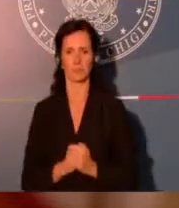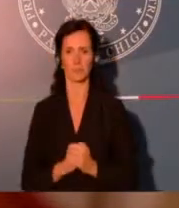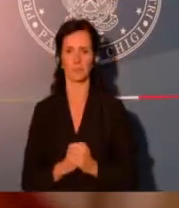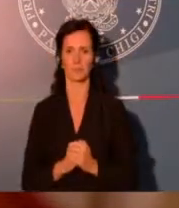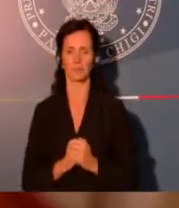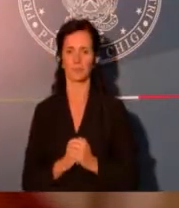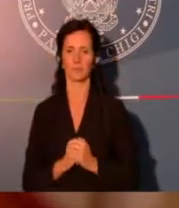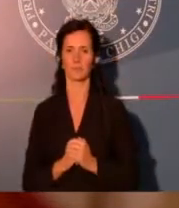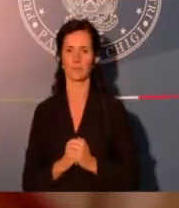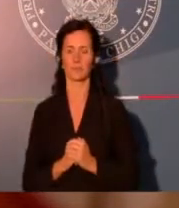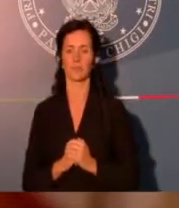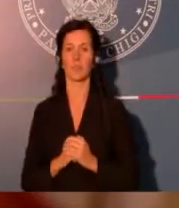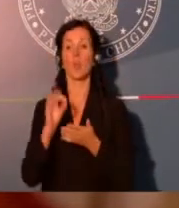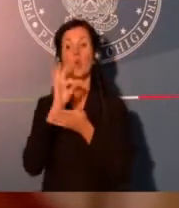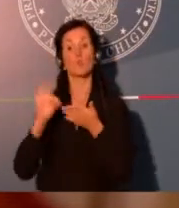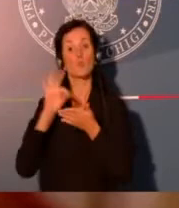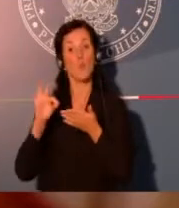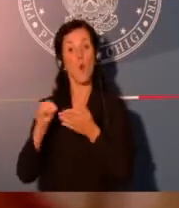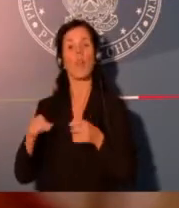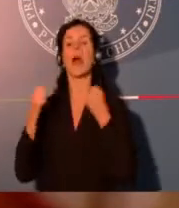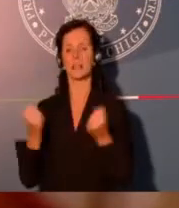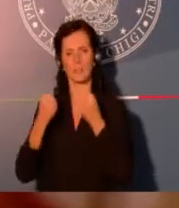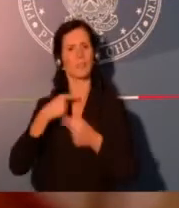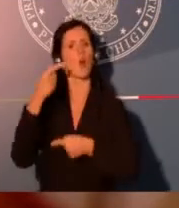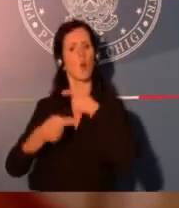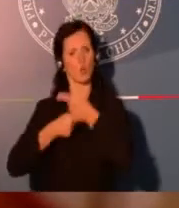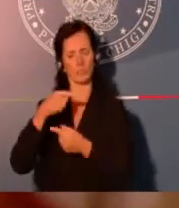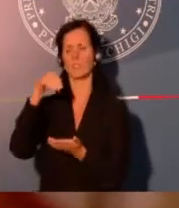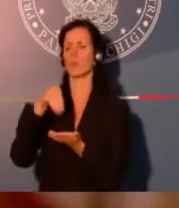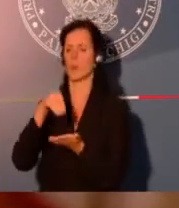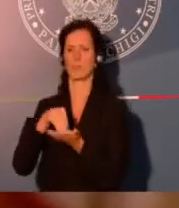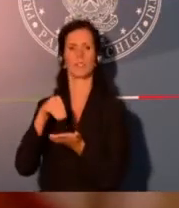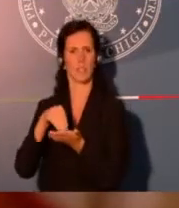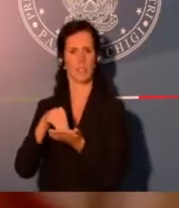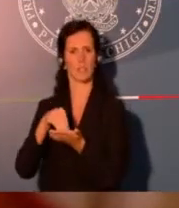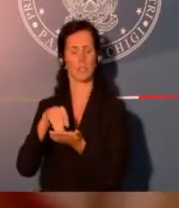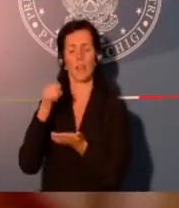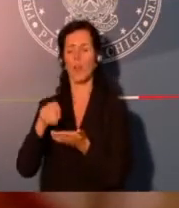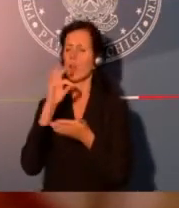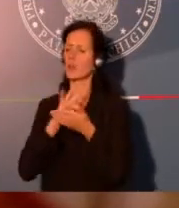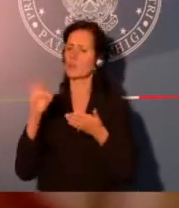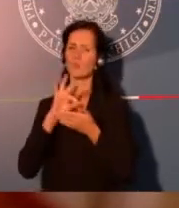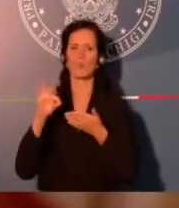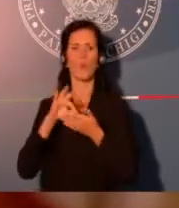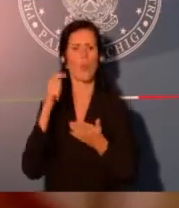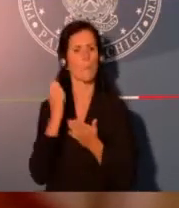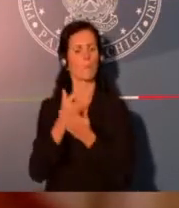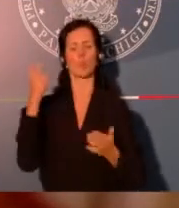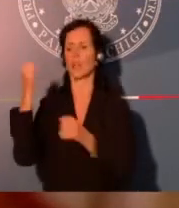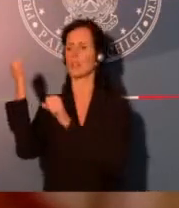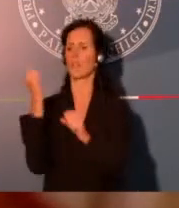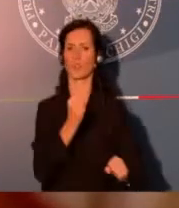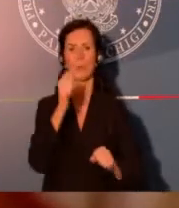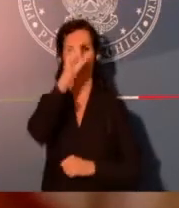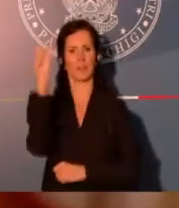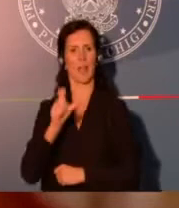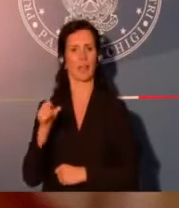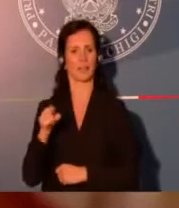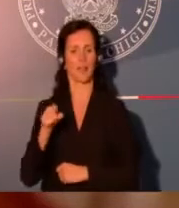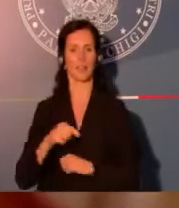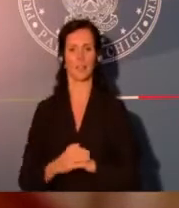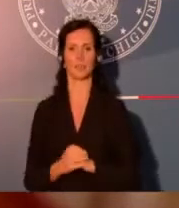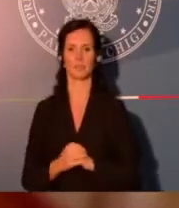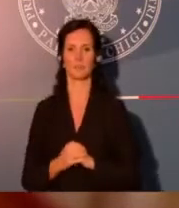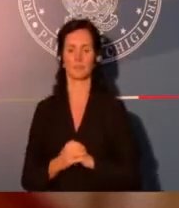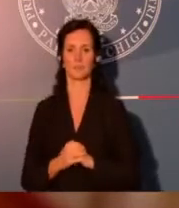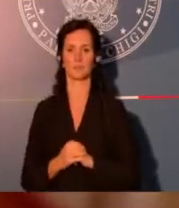Le attività scolastiche continueranno in presenza, è un asset fondamentale per il nostro Paese. Per